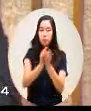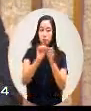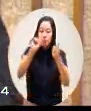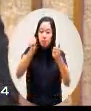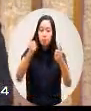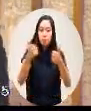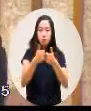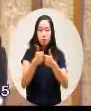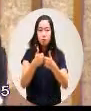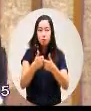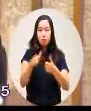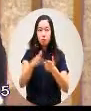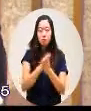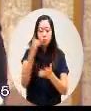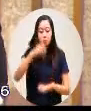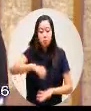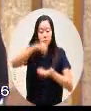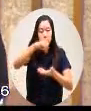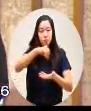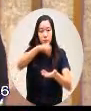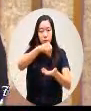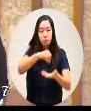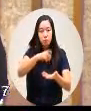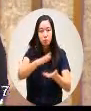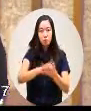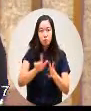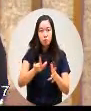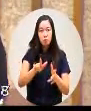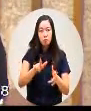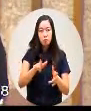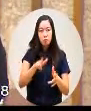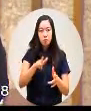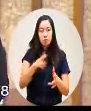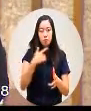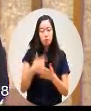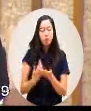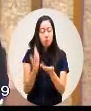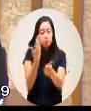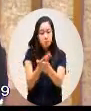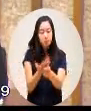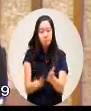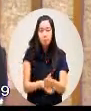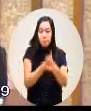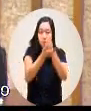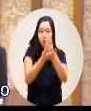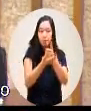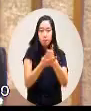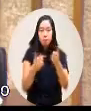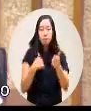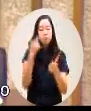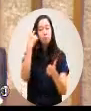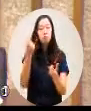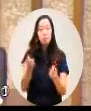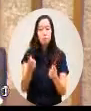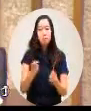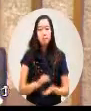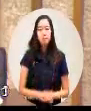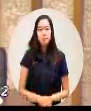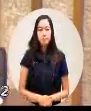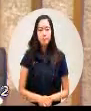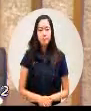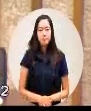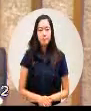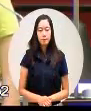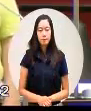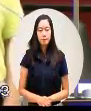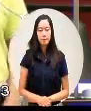的提案，除非有自爱难行，我们都会给予尊重。我想这个态度跟立场没有改变，谢谢。 没